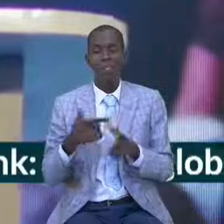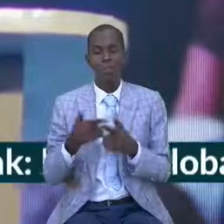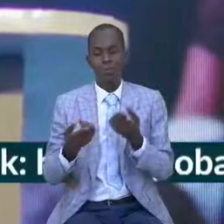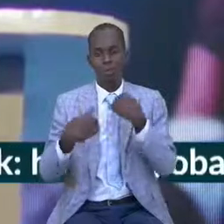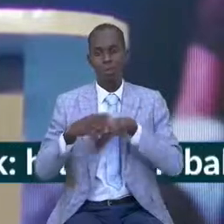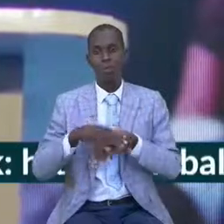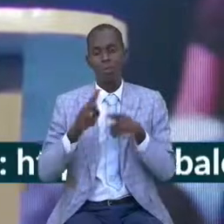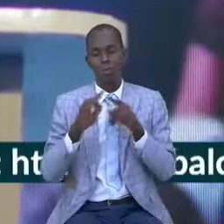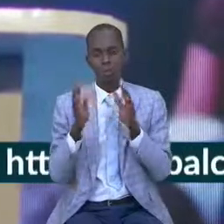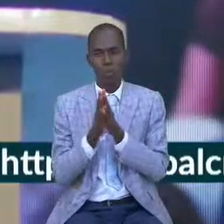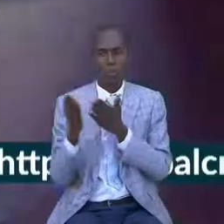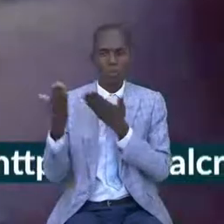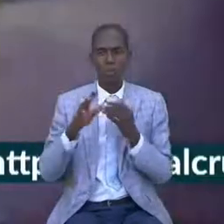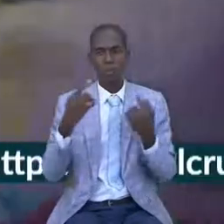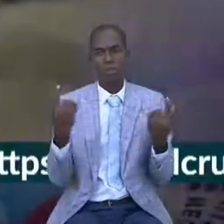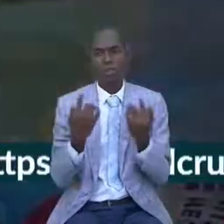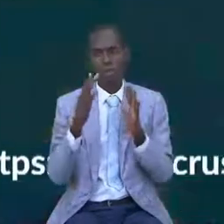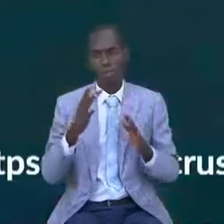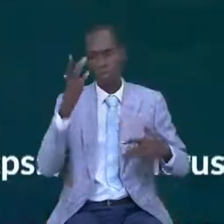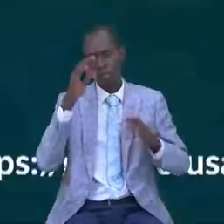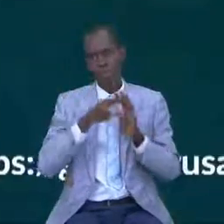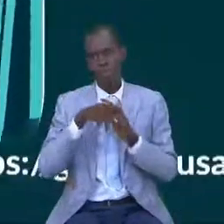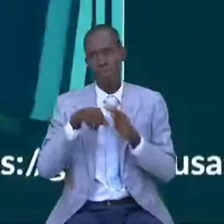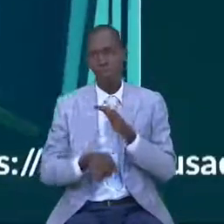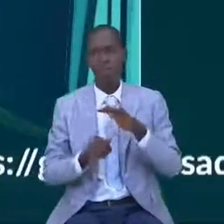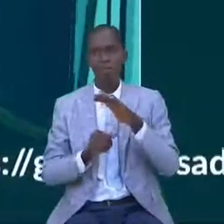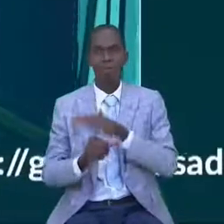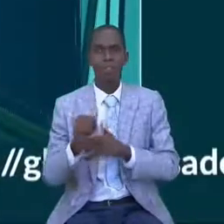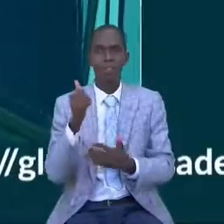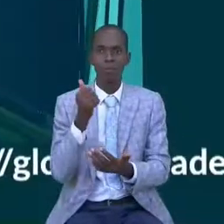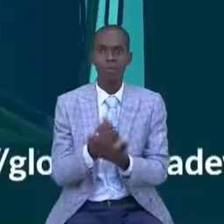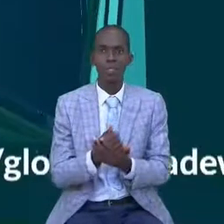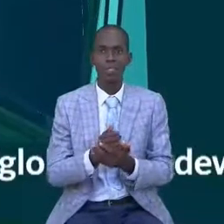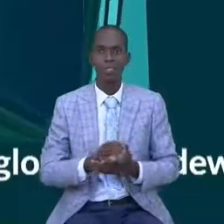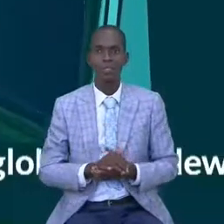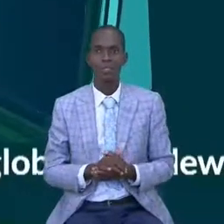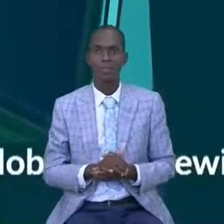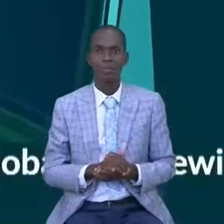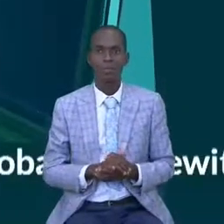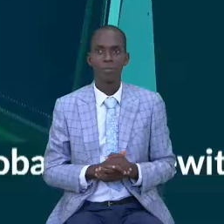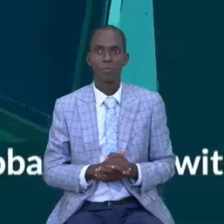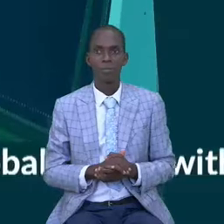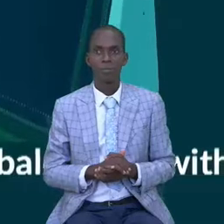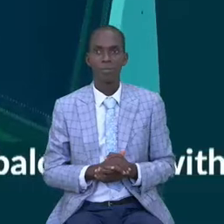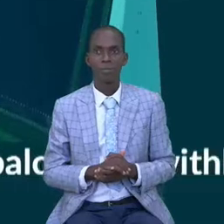Après, nous viendrons piétiner toutes les maladies sous nos pieds. Amen.